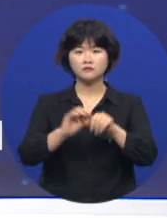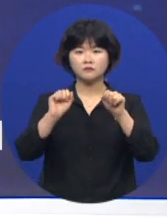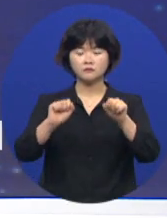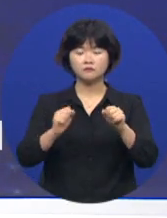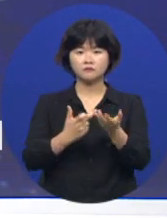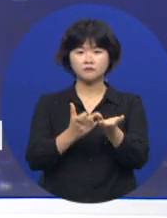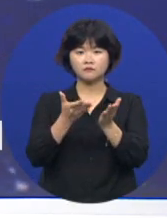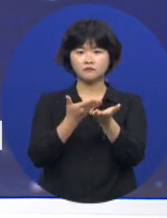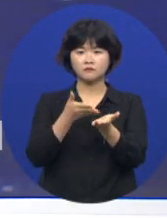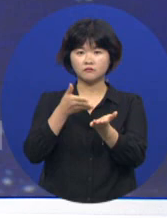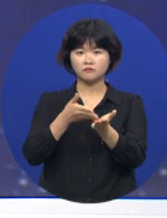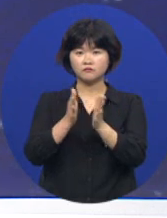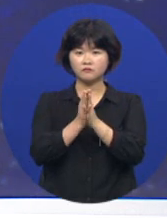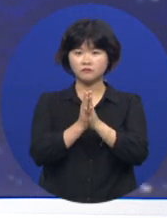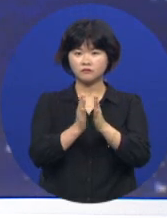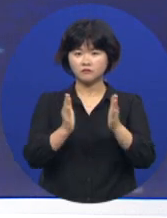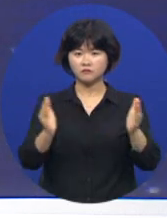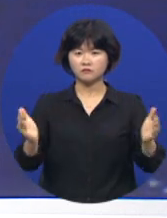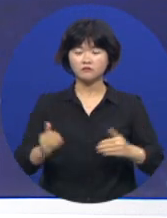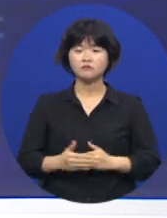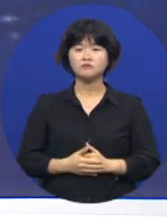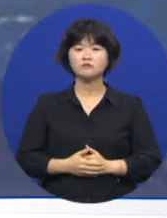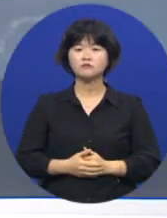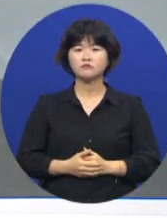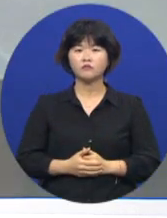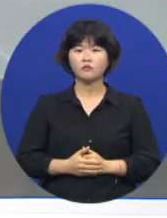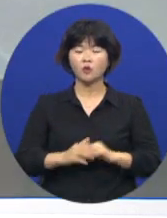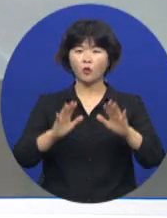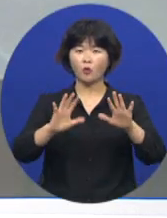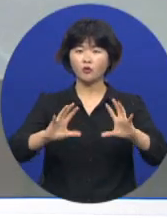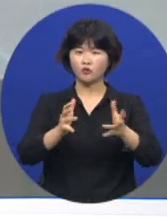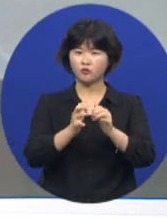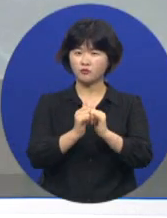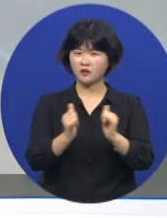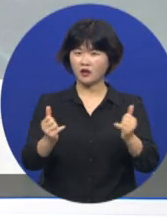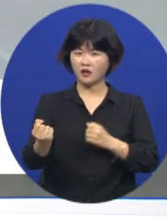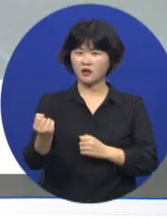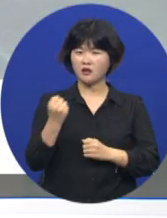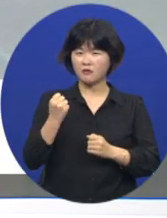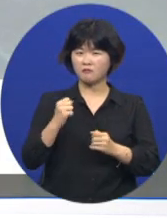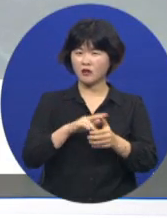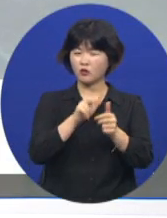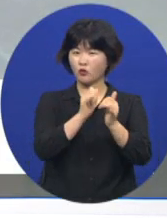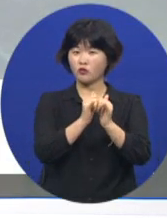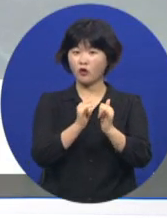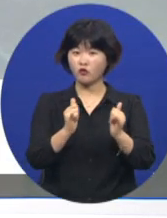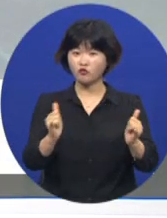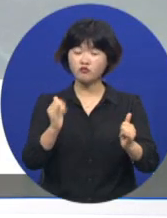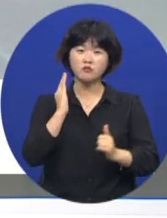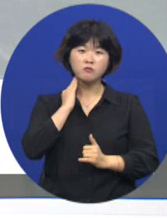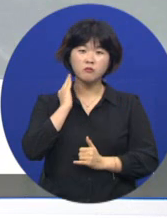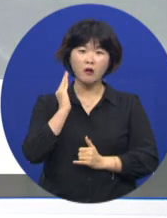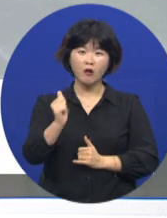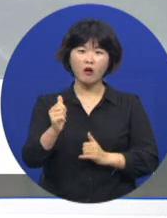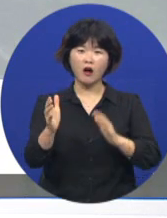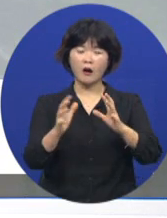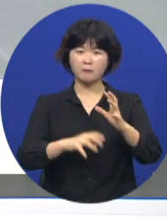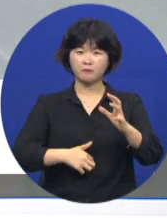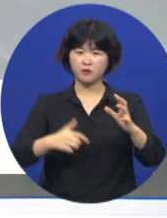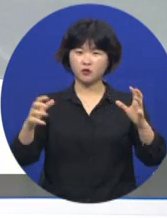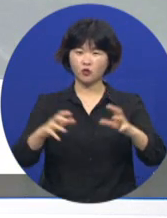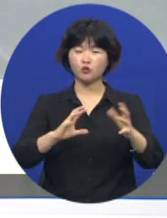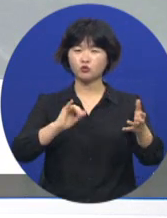여러분 안녕하십니까? 뉴스데스크 제주를 시작하겠습니다. 오늘 국민의힘 대선 경선 후보 합동 토론회가